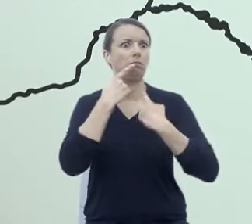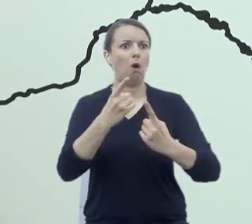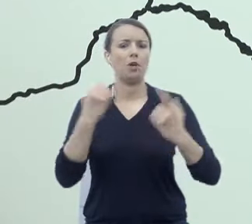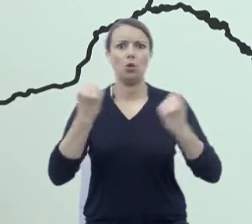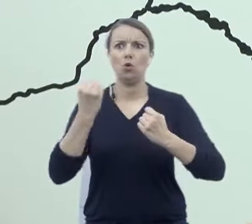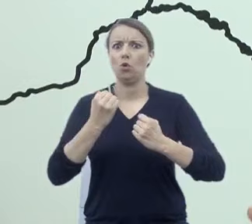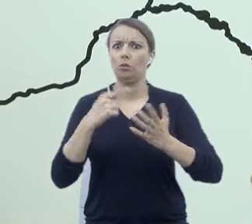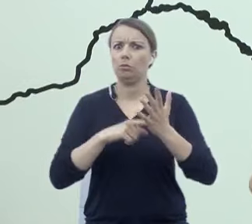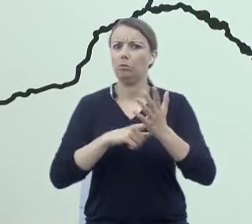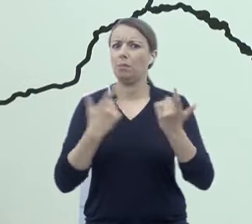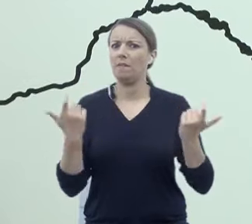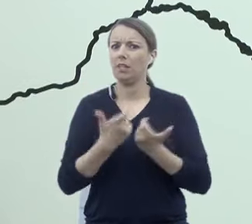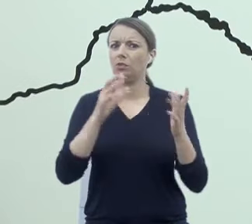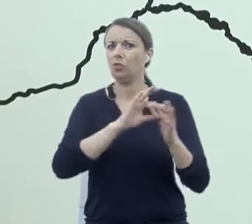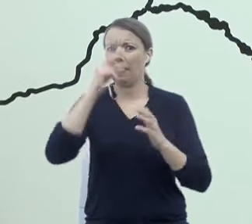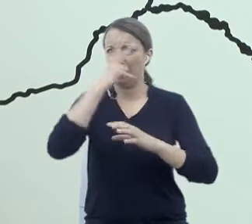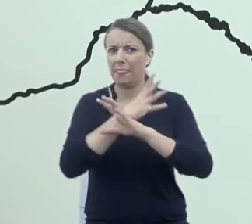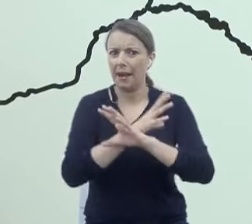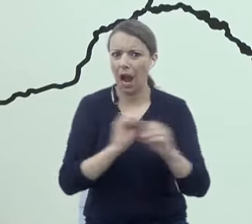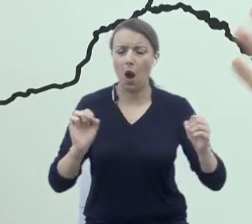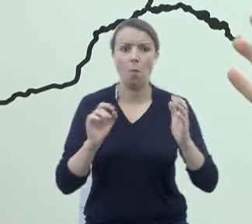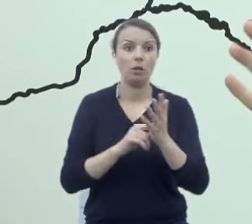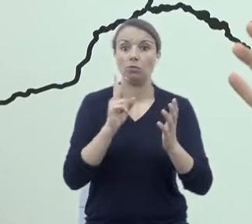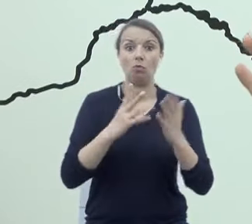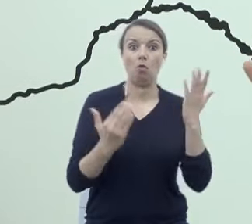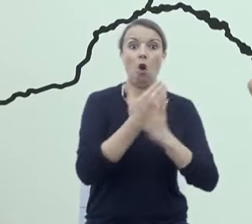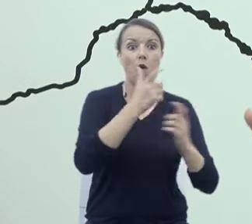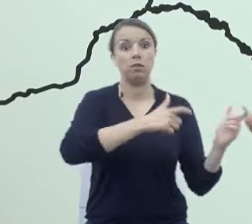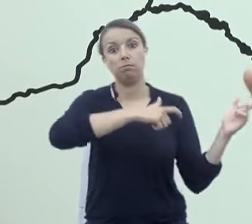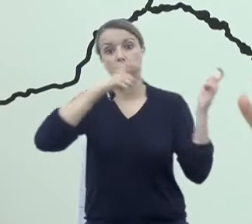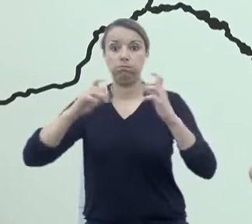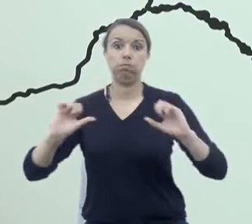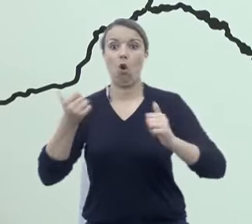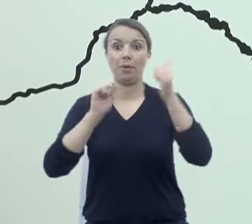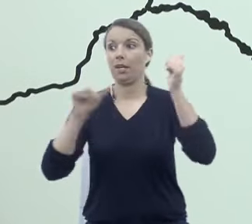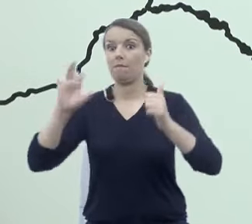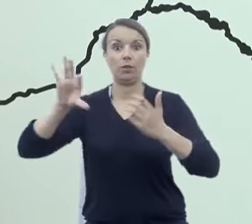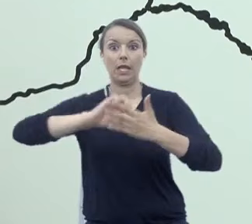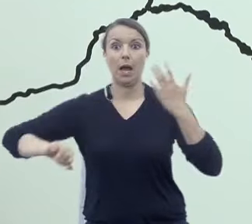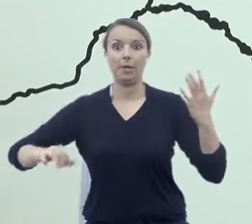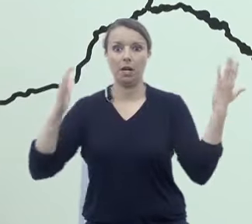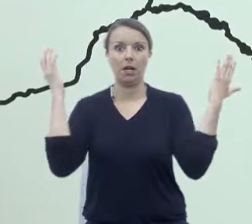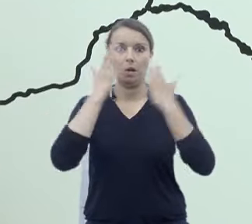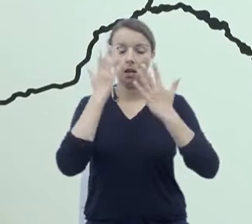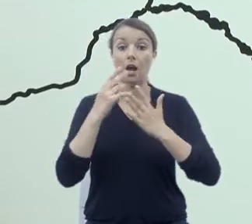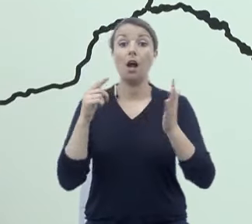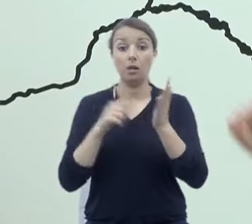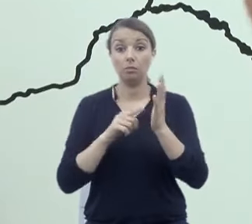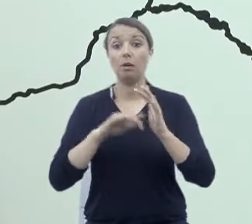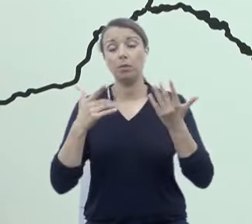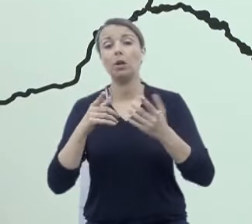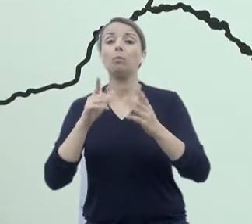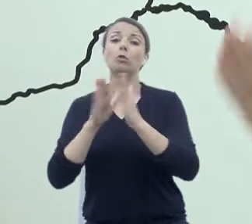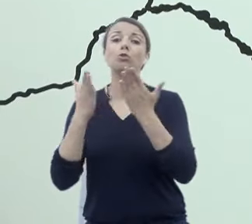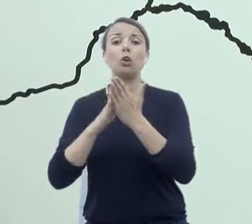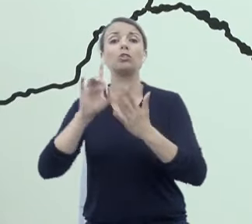wydarzenie traumatyczne, po którym, i tutaj też jest ważne, tak, no bo mamy z jednej strony właśnie, mamy książkę Tomasza Grossa,